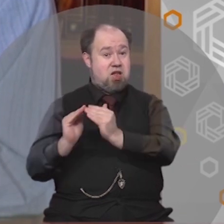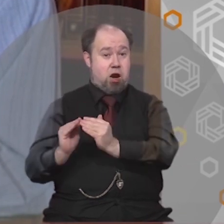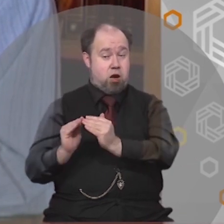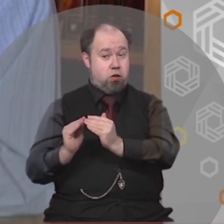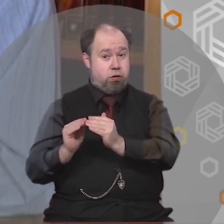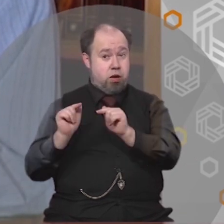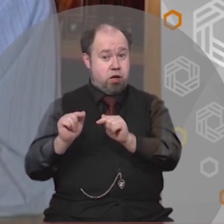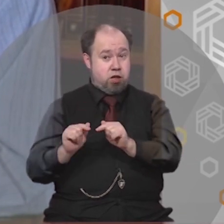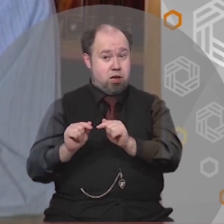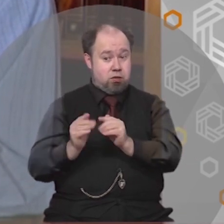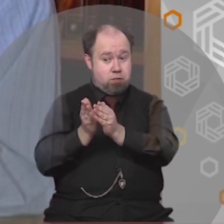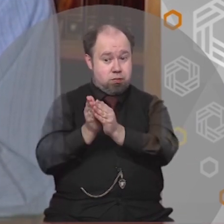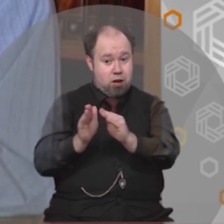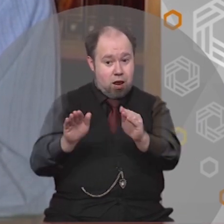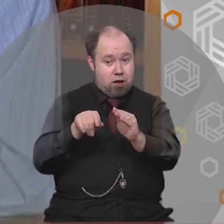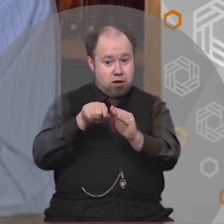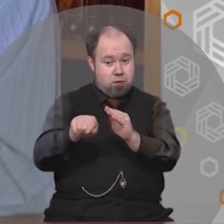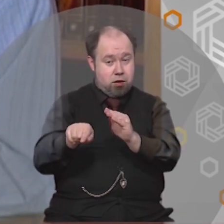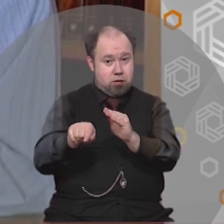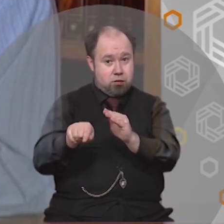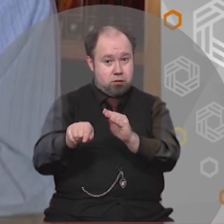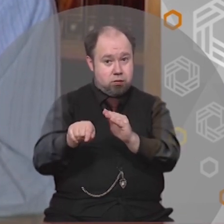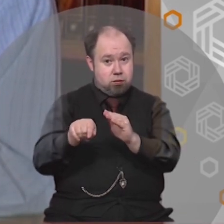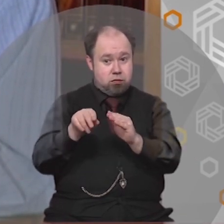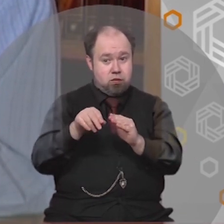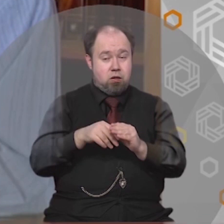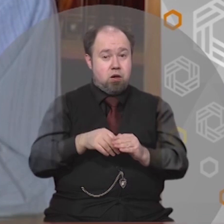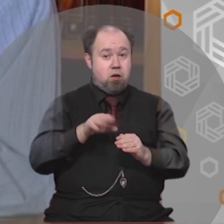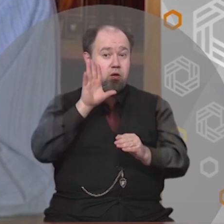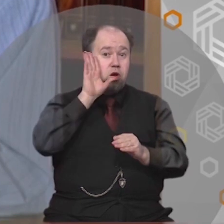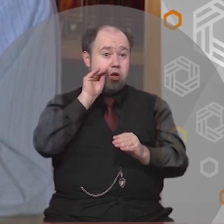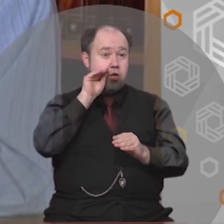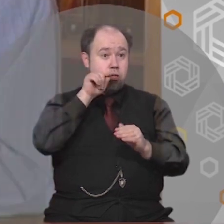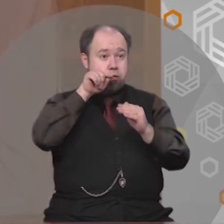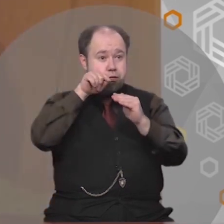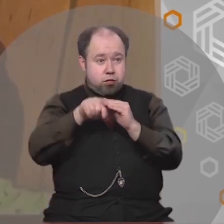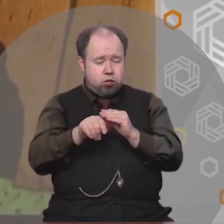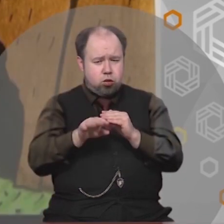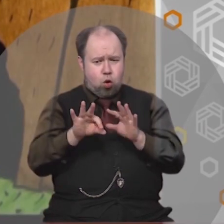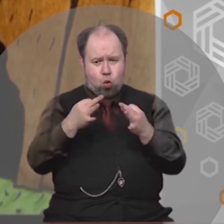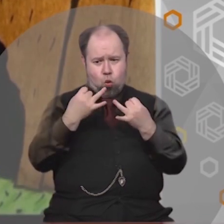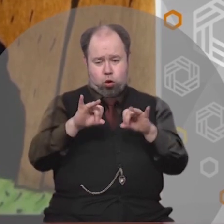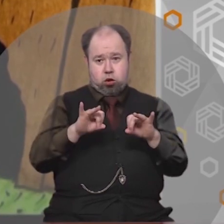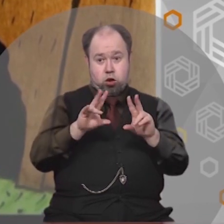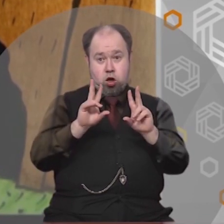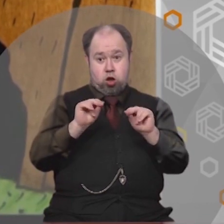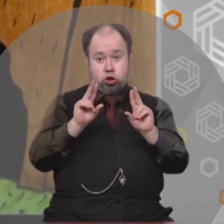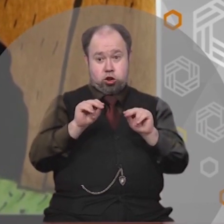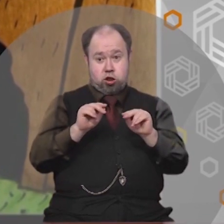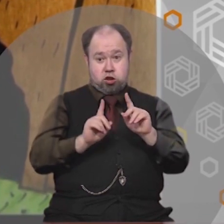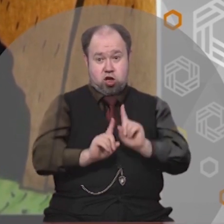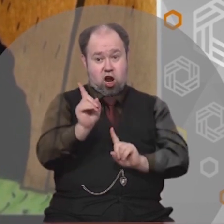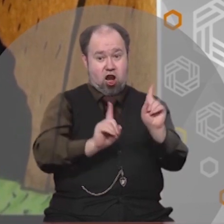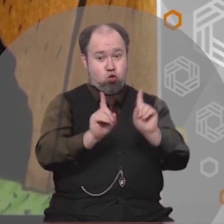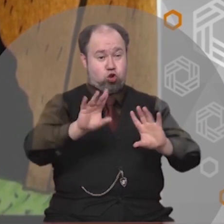сарайчику. Там, где была лазейка маленькая. Сунул дружок в эту лазейку нос и... «Ой, счастье-то